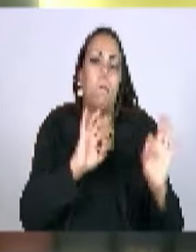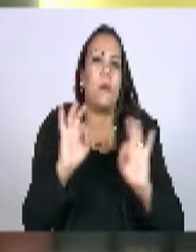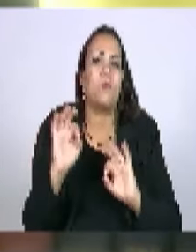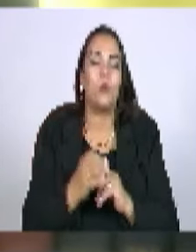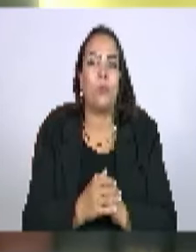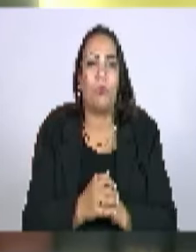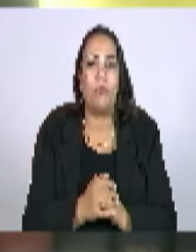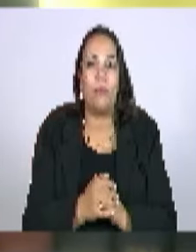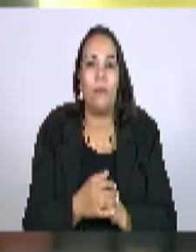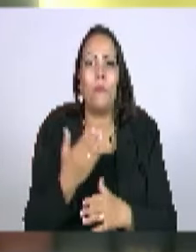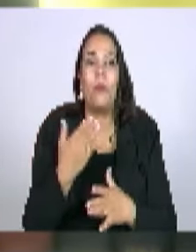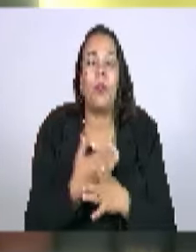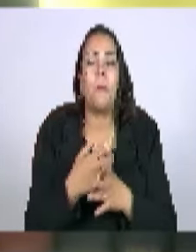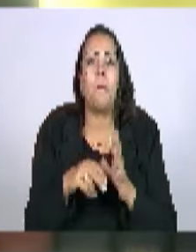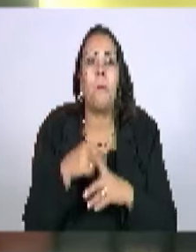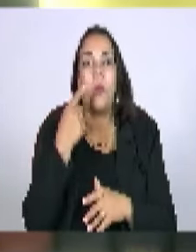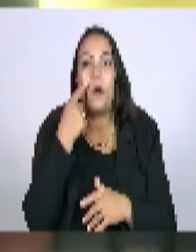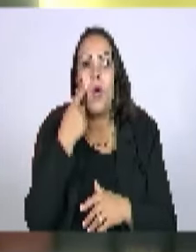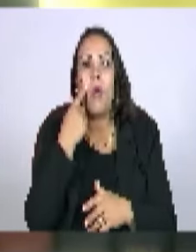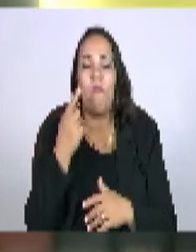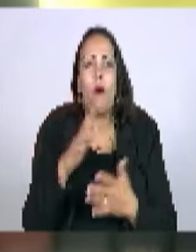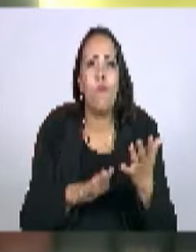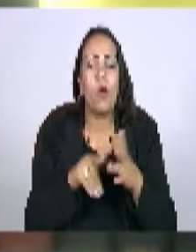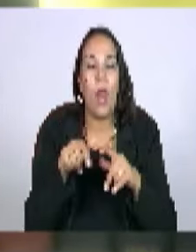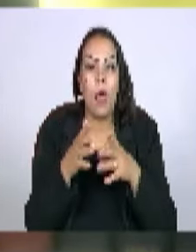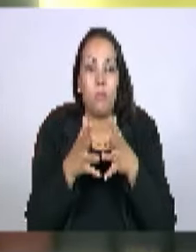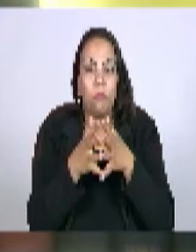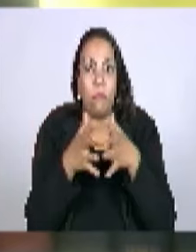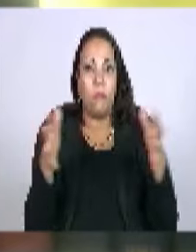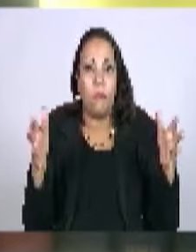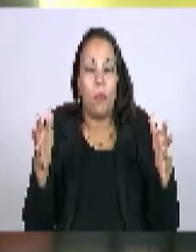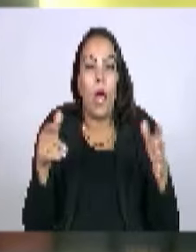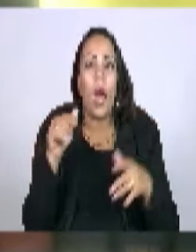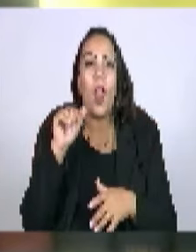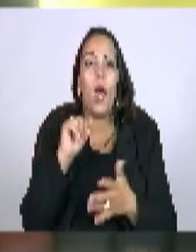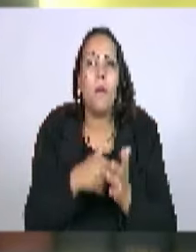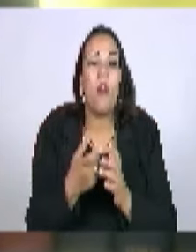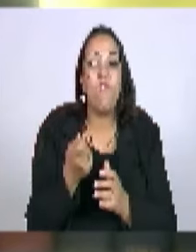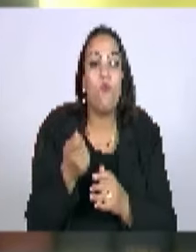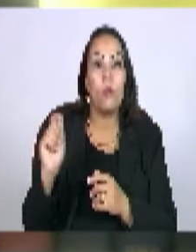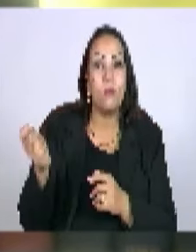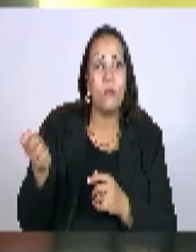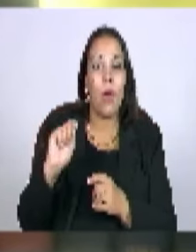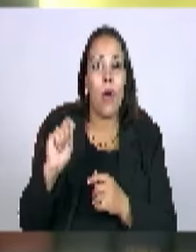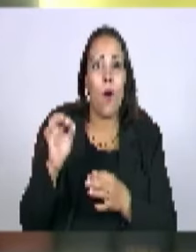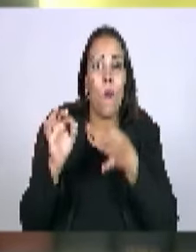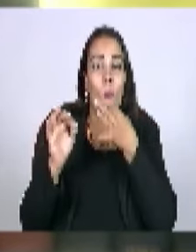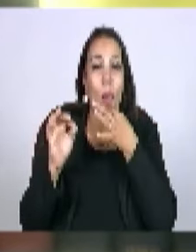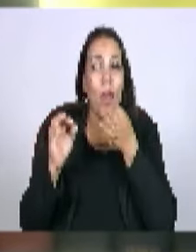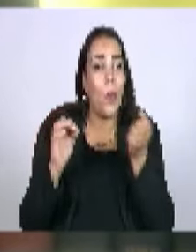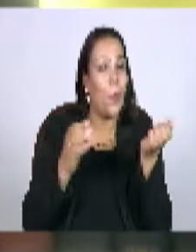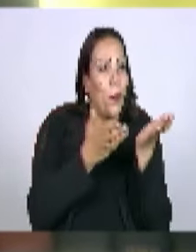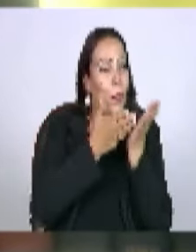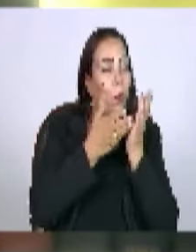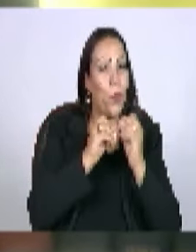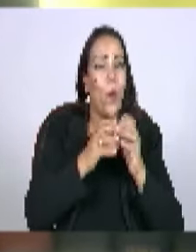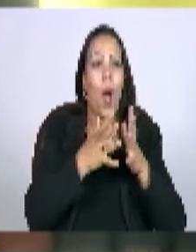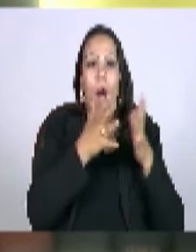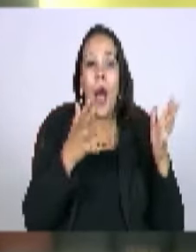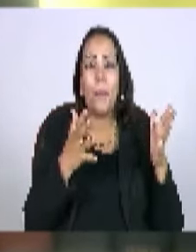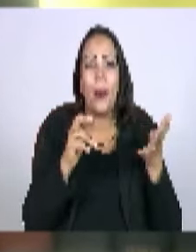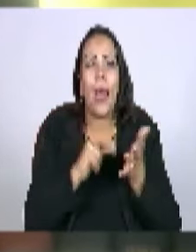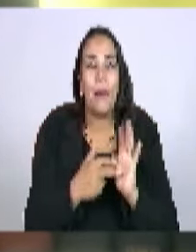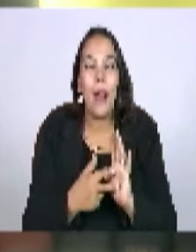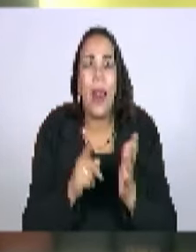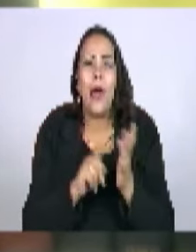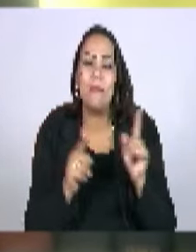على الفجوه موجوده ما بين الاتي والمنصرف الدكتور